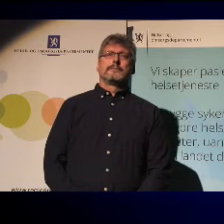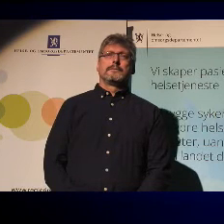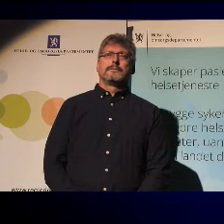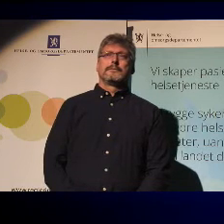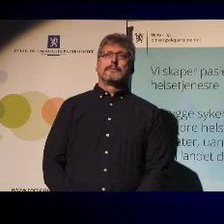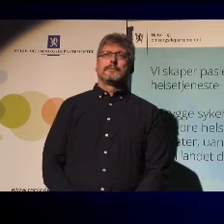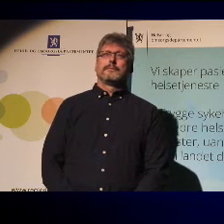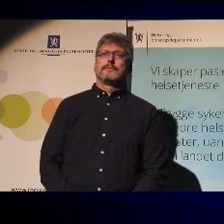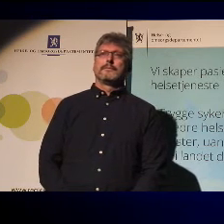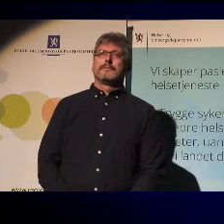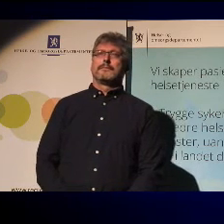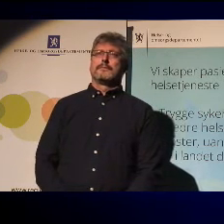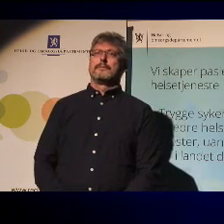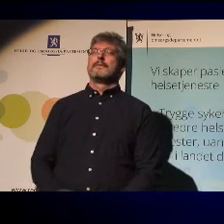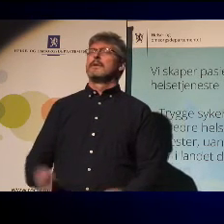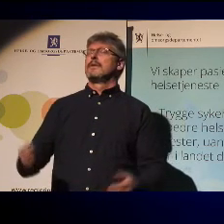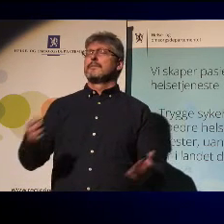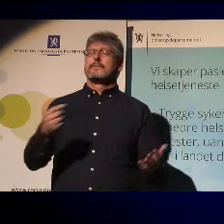Jeg er på